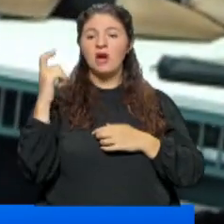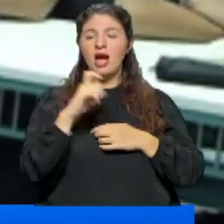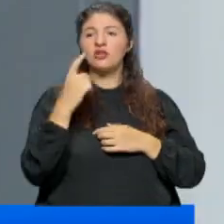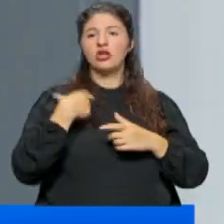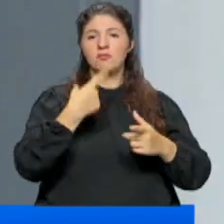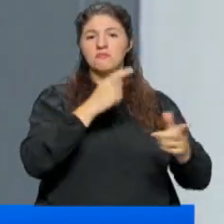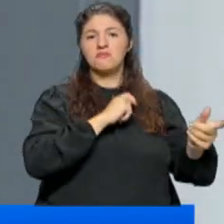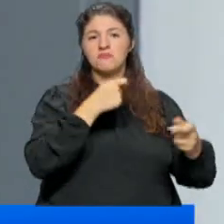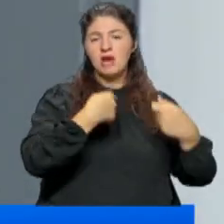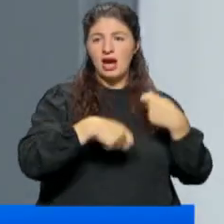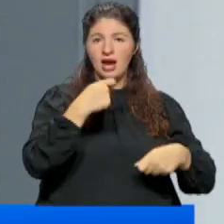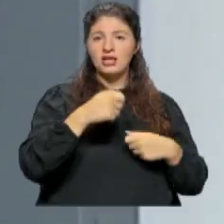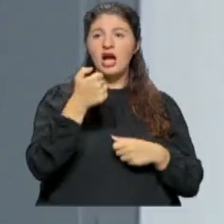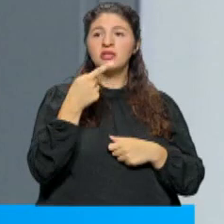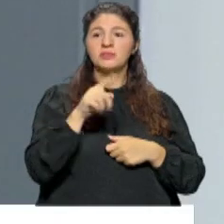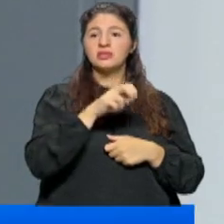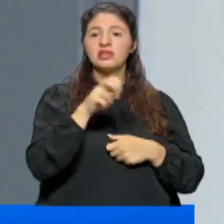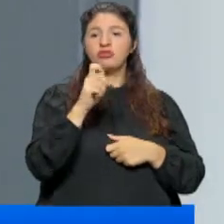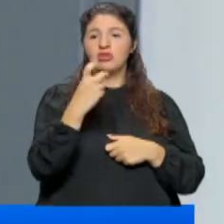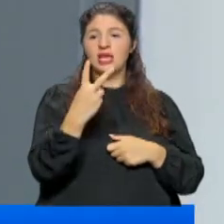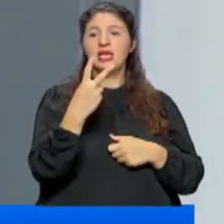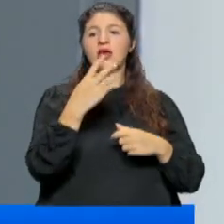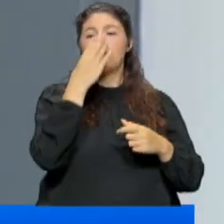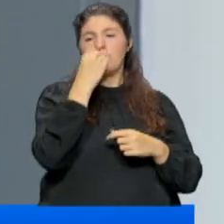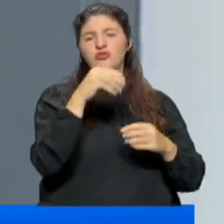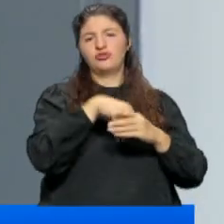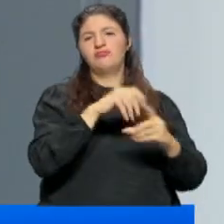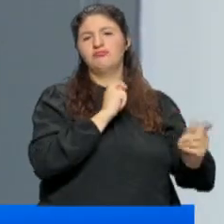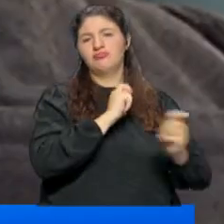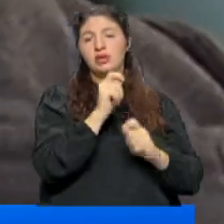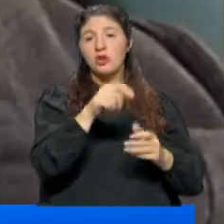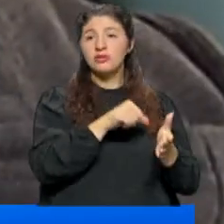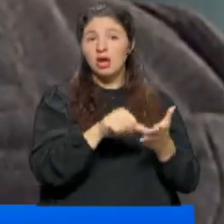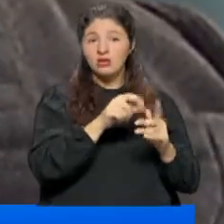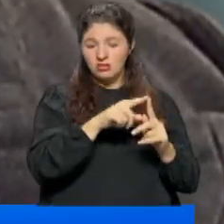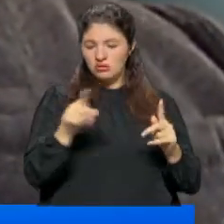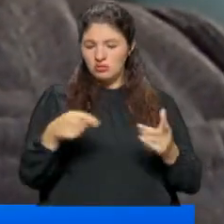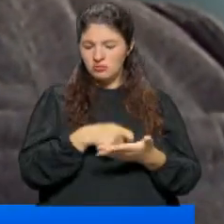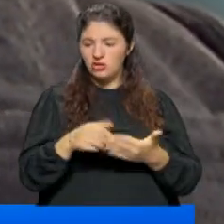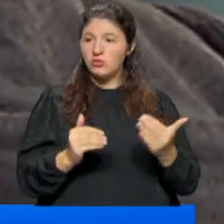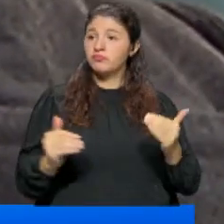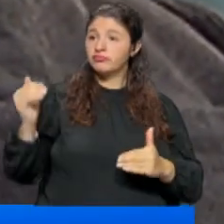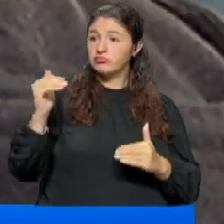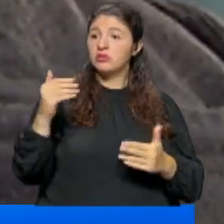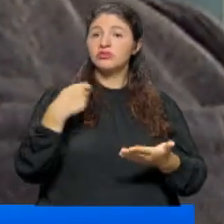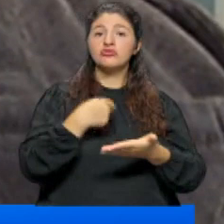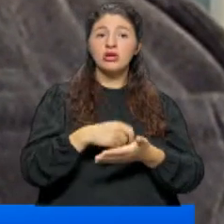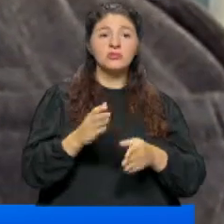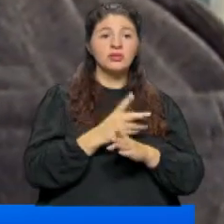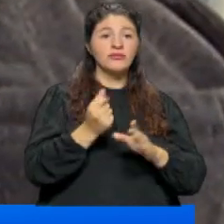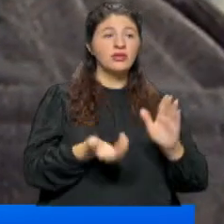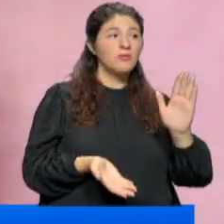bir bankayla 6.892 liralık promosyon için anlaştı. Ama o tarihten bu yana maaşları arttı. Çarşı